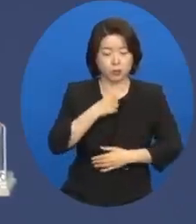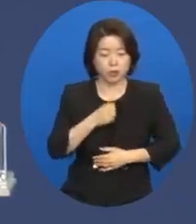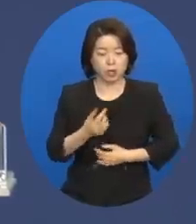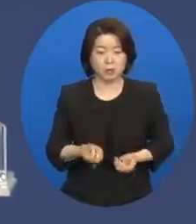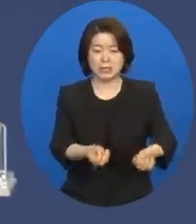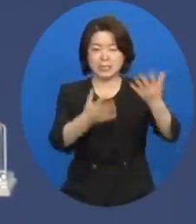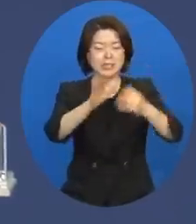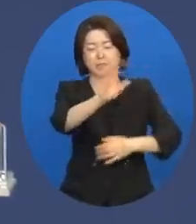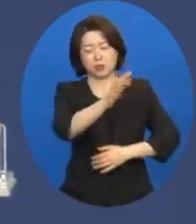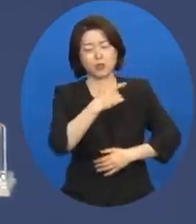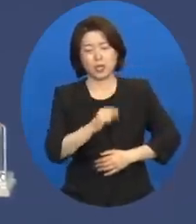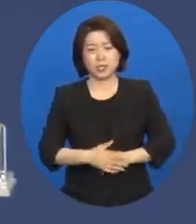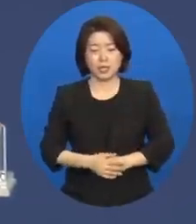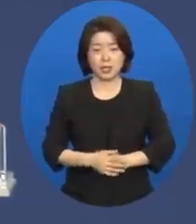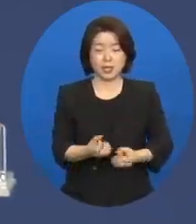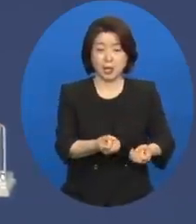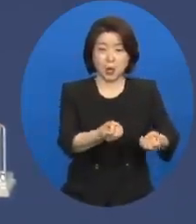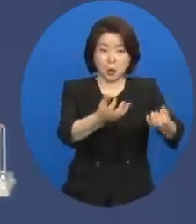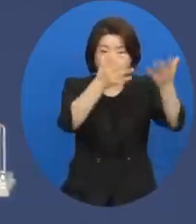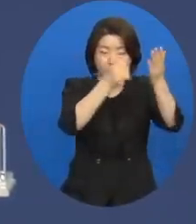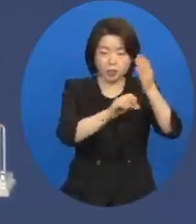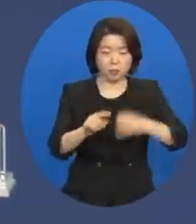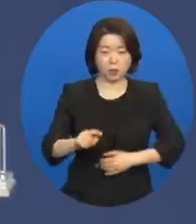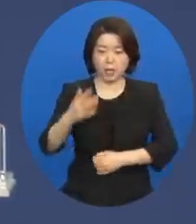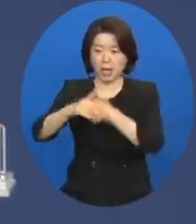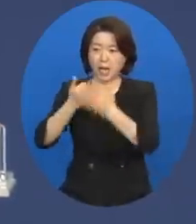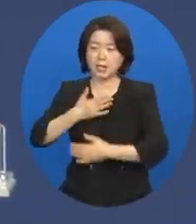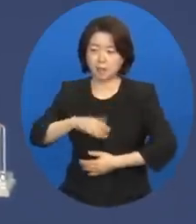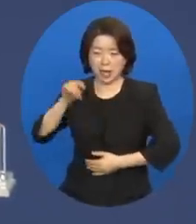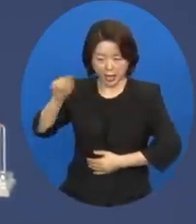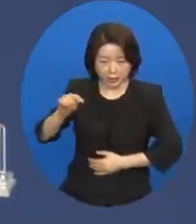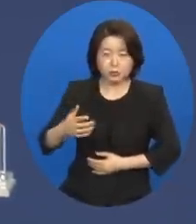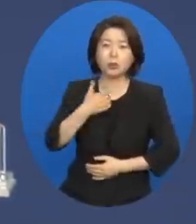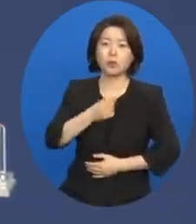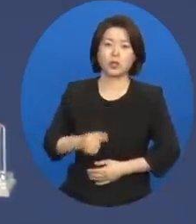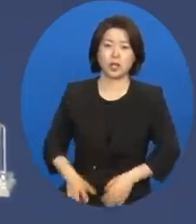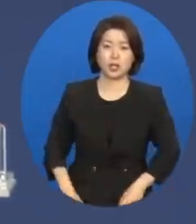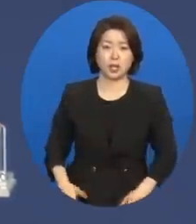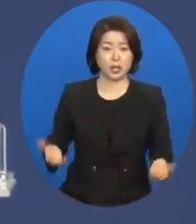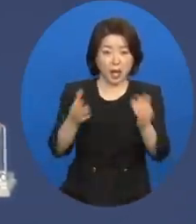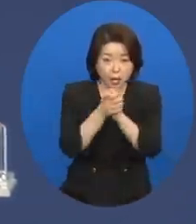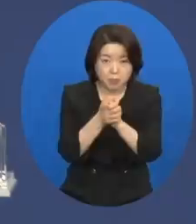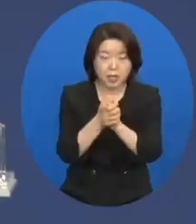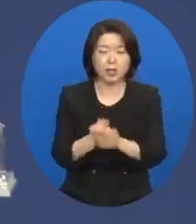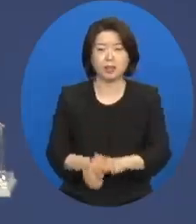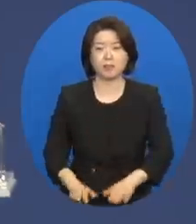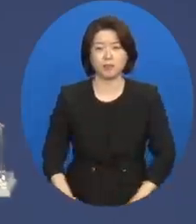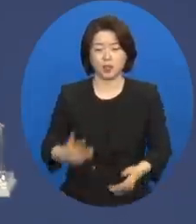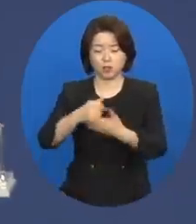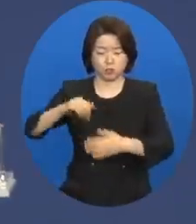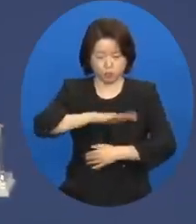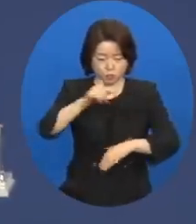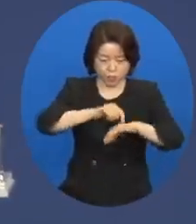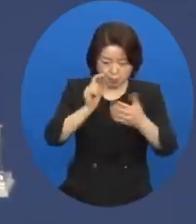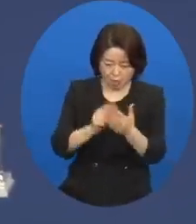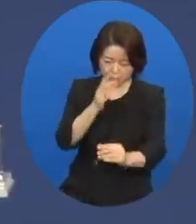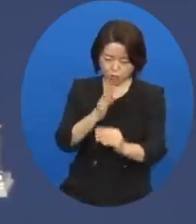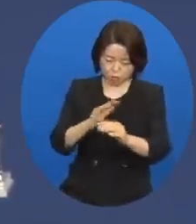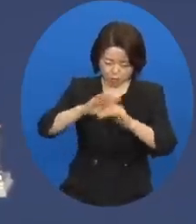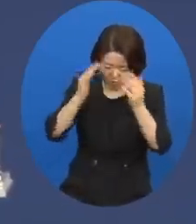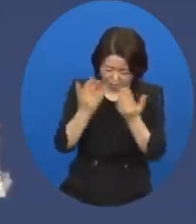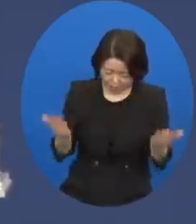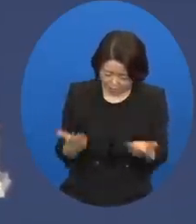아니하며 번제보다 하나님 아는 것을 원하노라. 아멘. 주님 우리의 마음에 중심을 다해